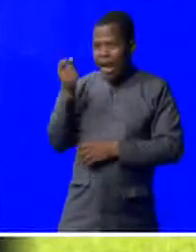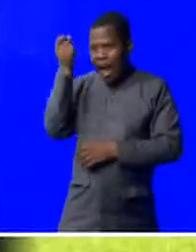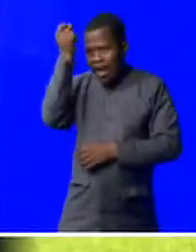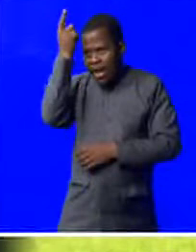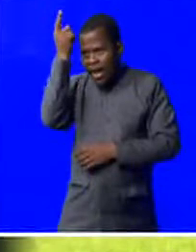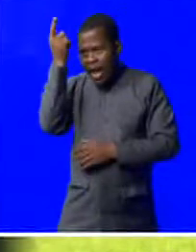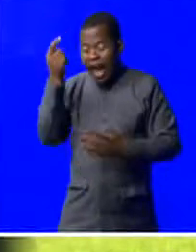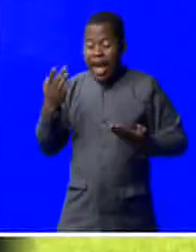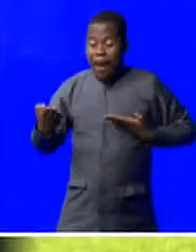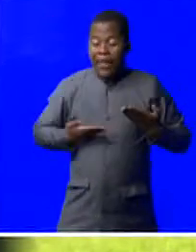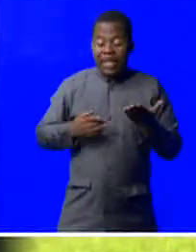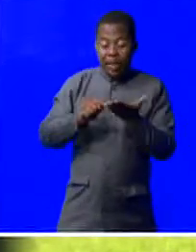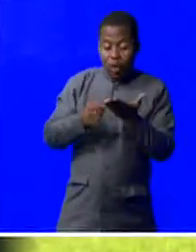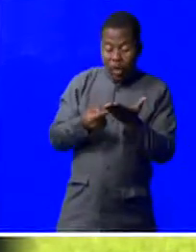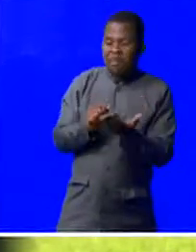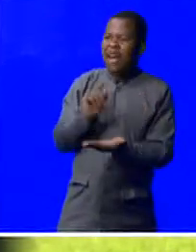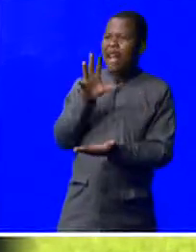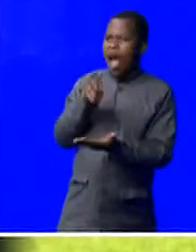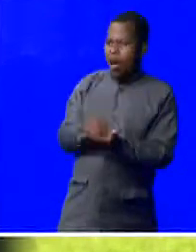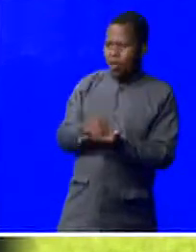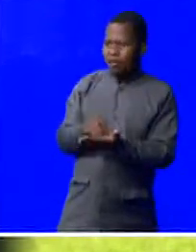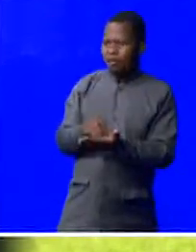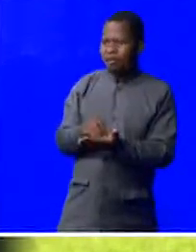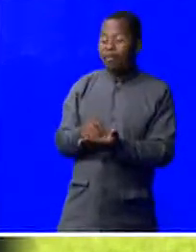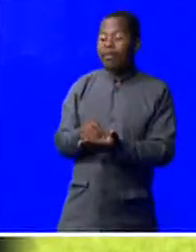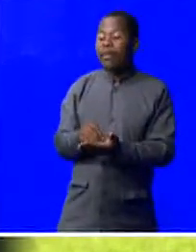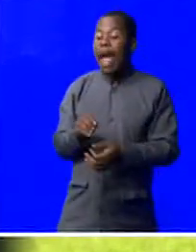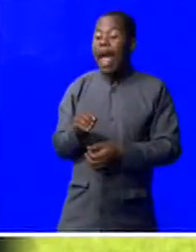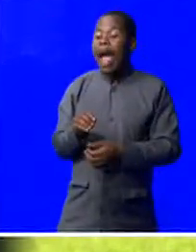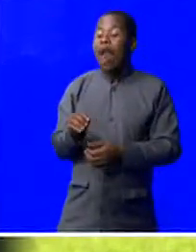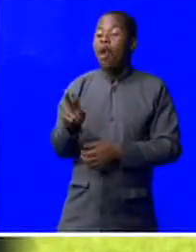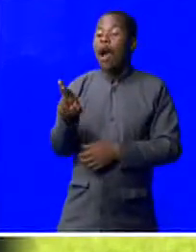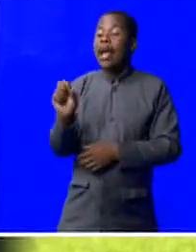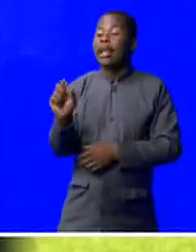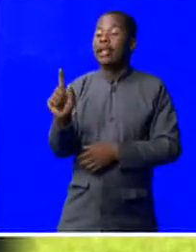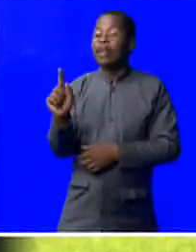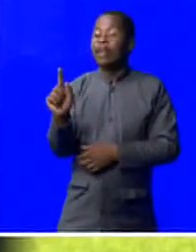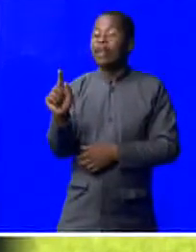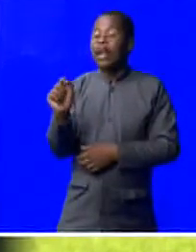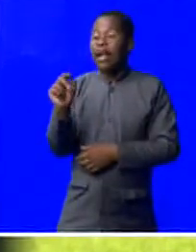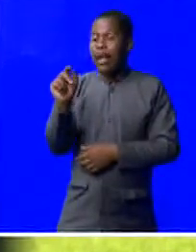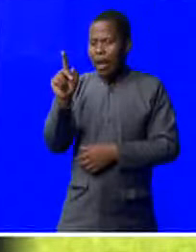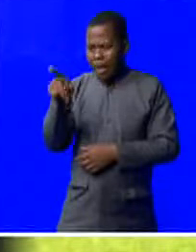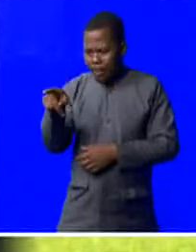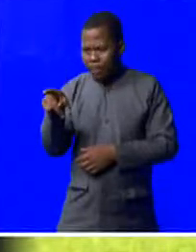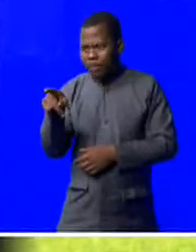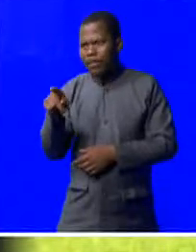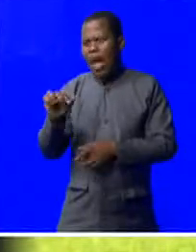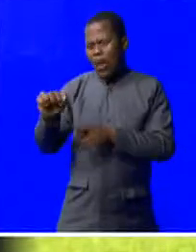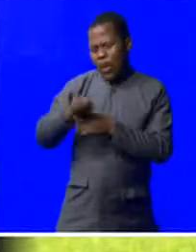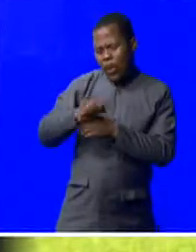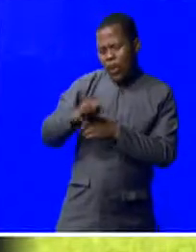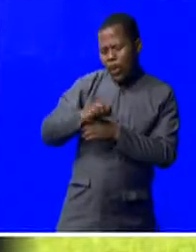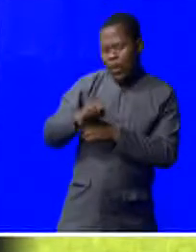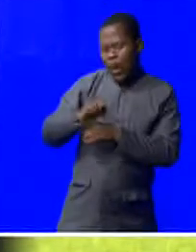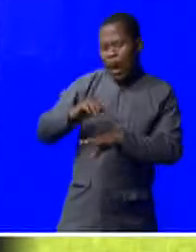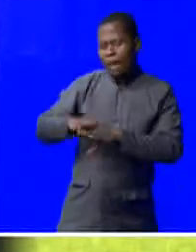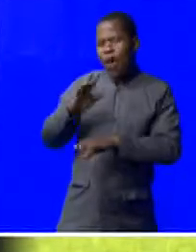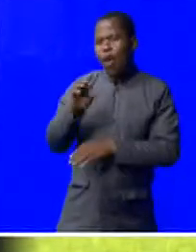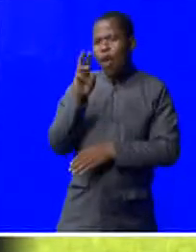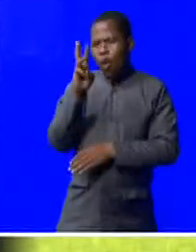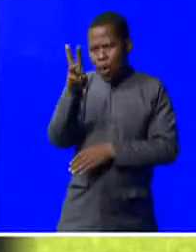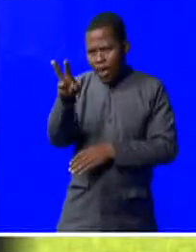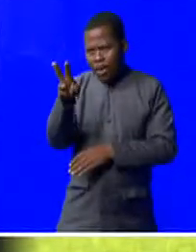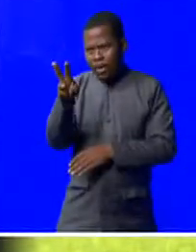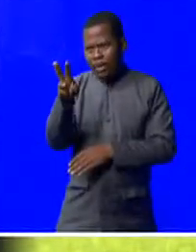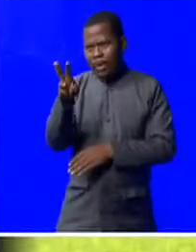like Katzen uma kusethwa up is set ko as an incubation center for small business na songcondo